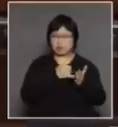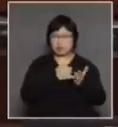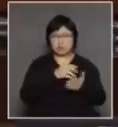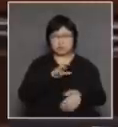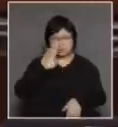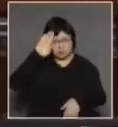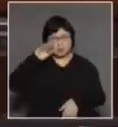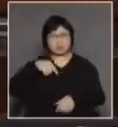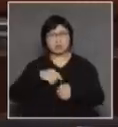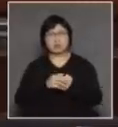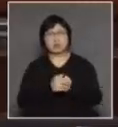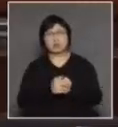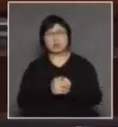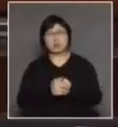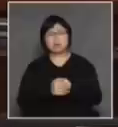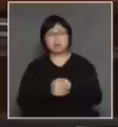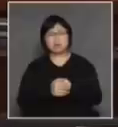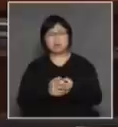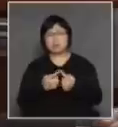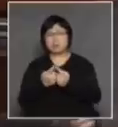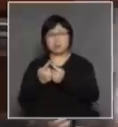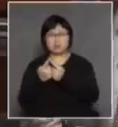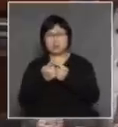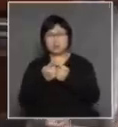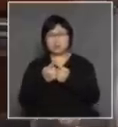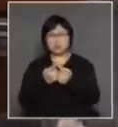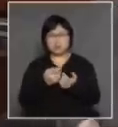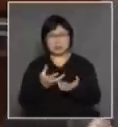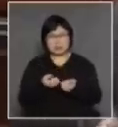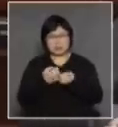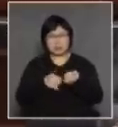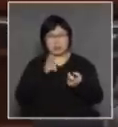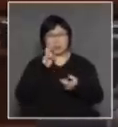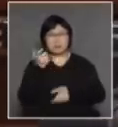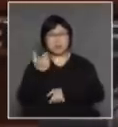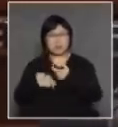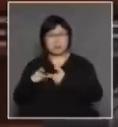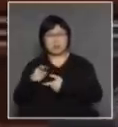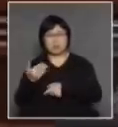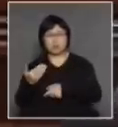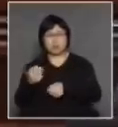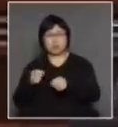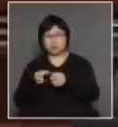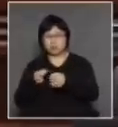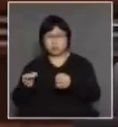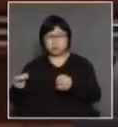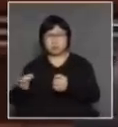住，冇乜人可以跟得落。你估而家賣魚蛋咩？係咪？唔係啊嘛。